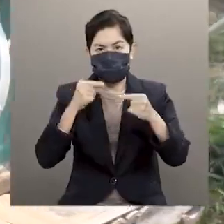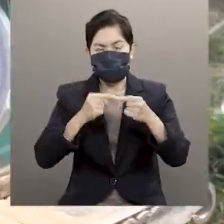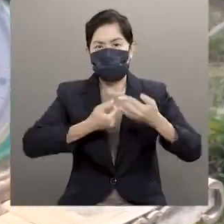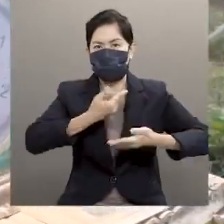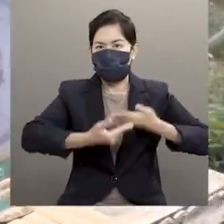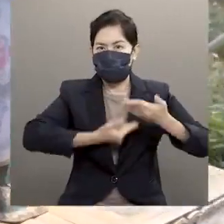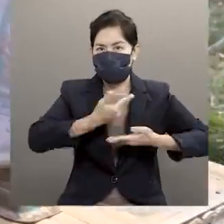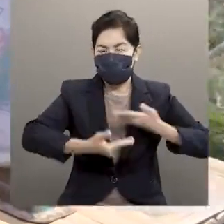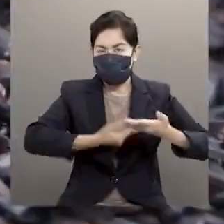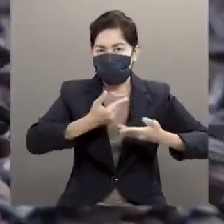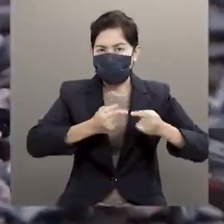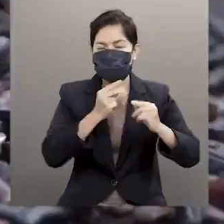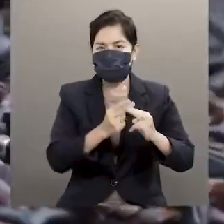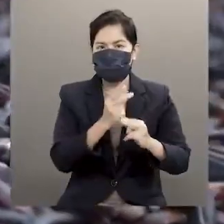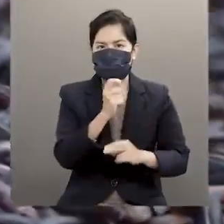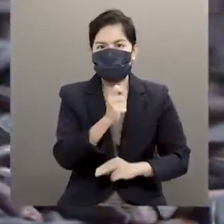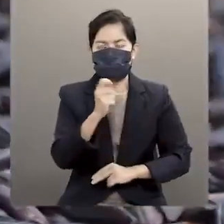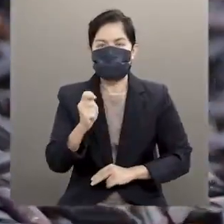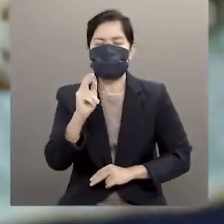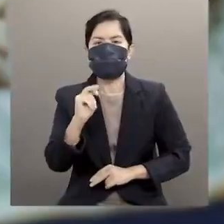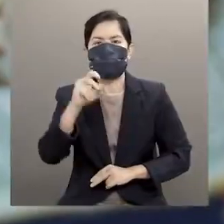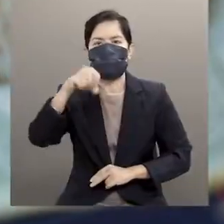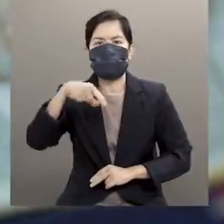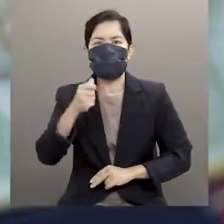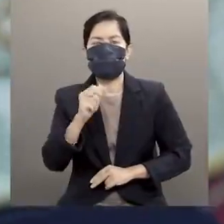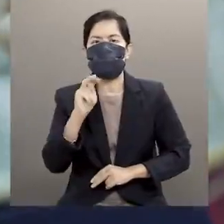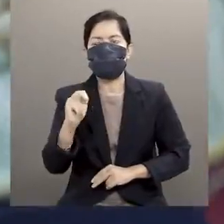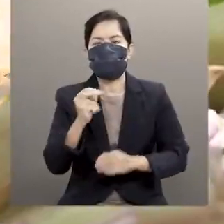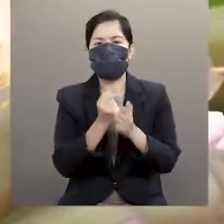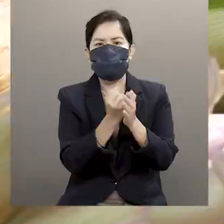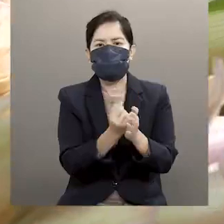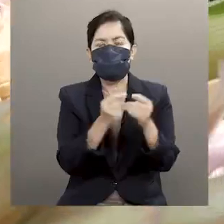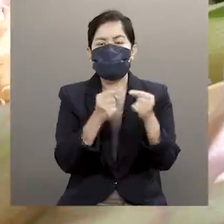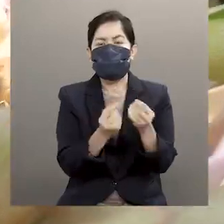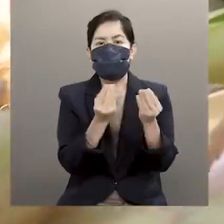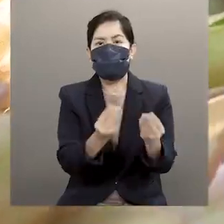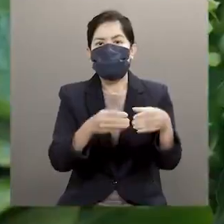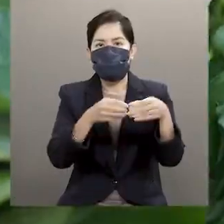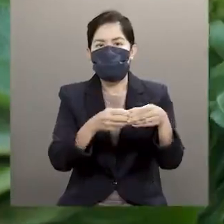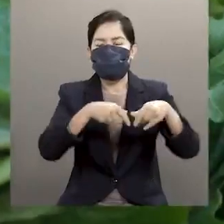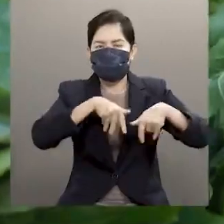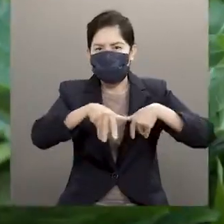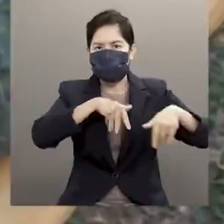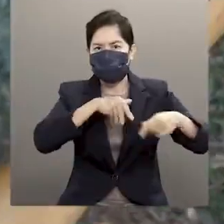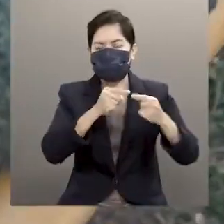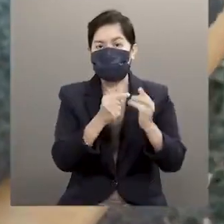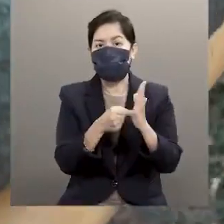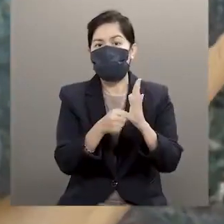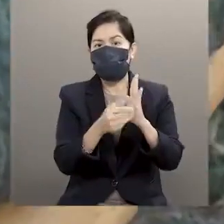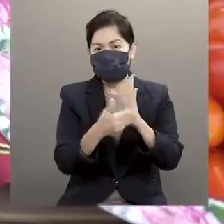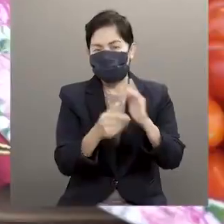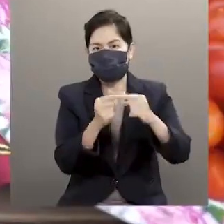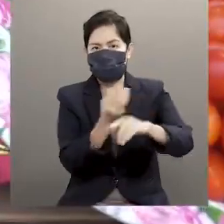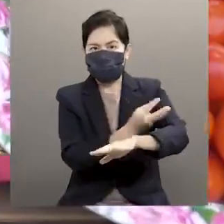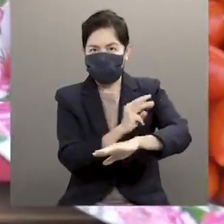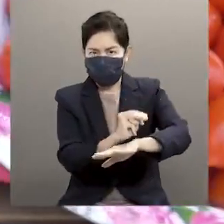ภัย ที่สร้างเศรษกิบุเวียนแก้ปัญหาปัดท้องให้กับคนมหาสรรคามนะครับเรื่องราวนได้รควสนใจจากคผชมชามมหาสรร